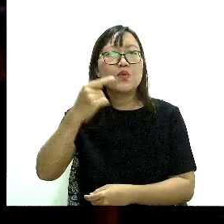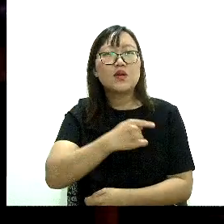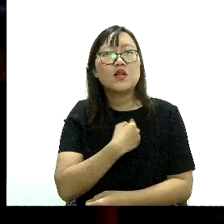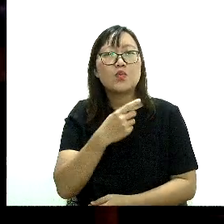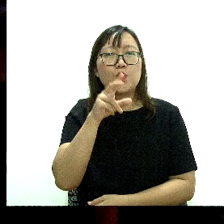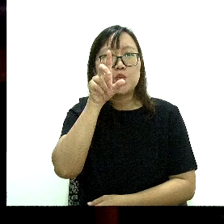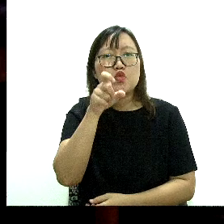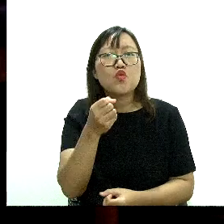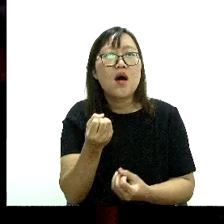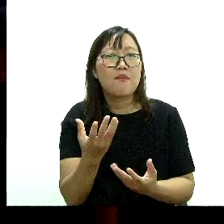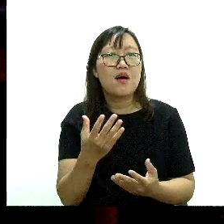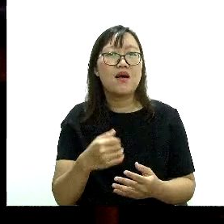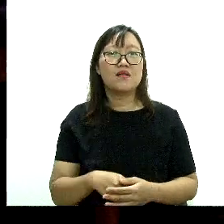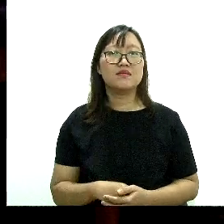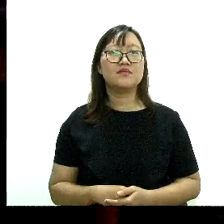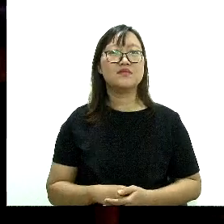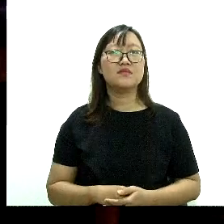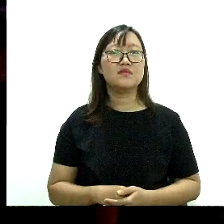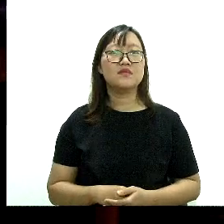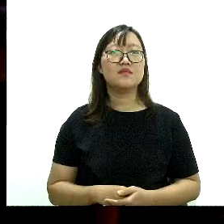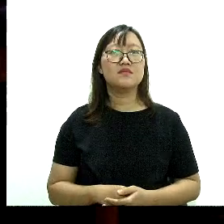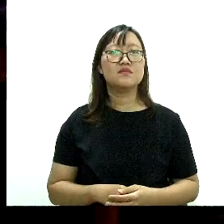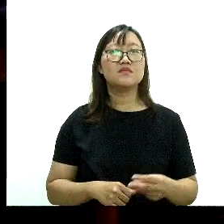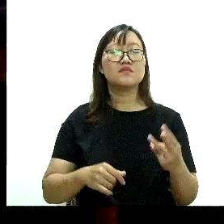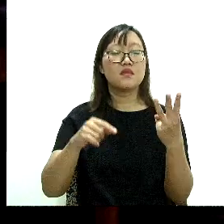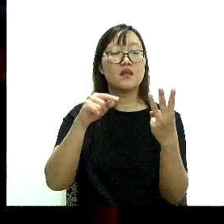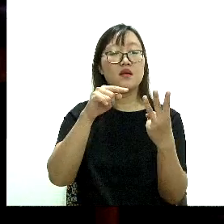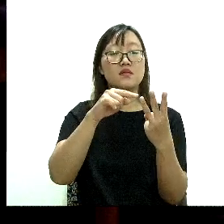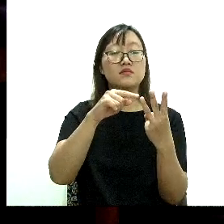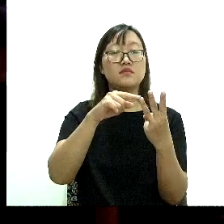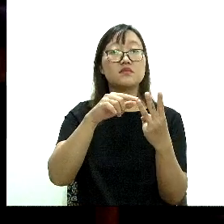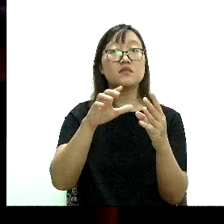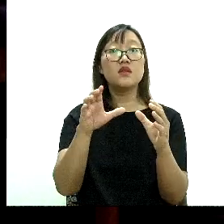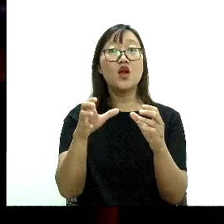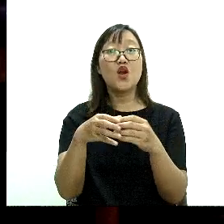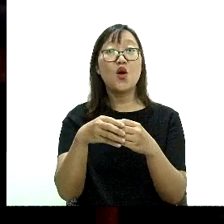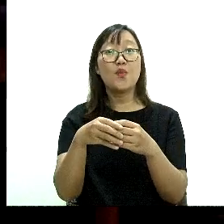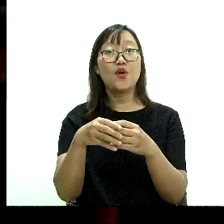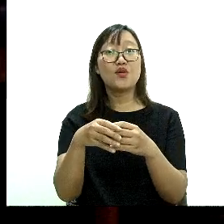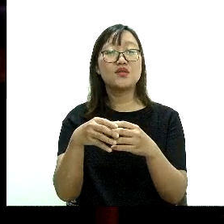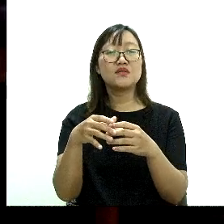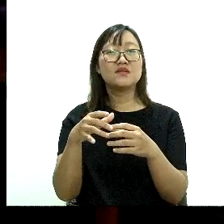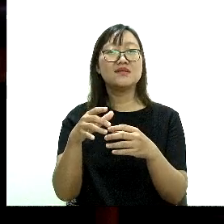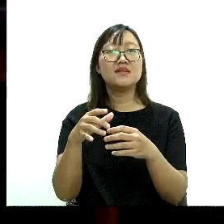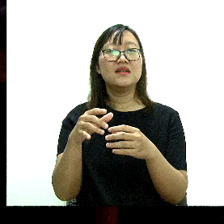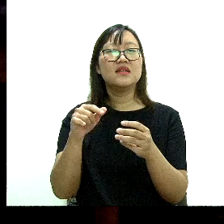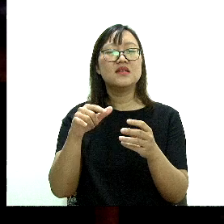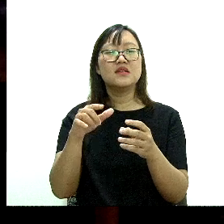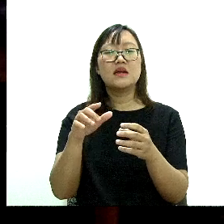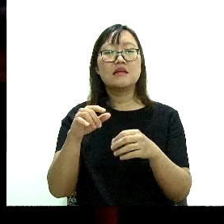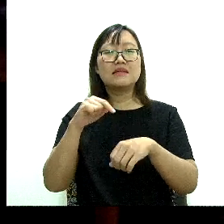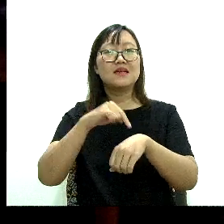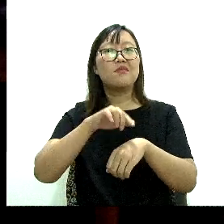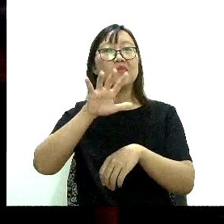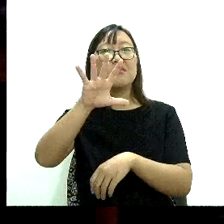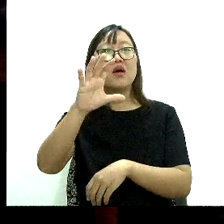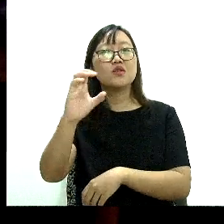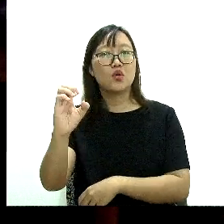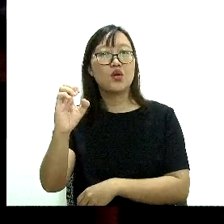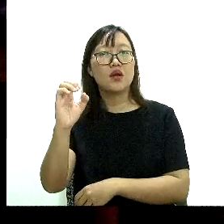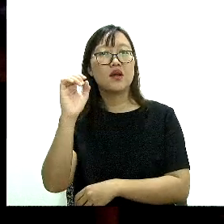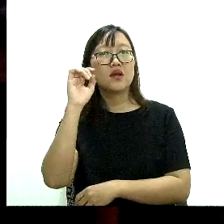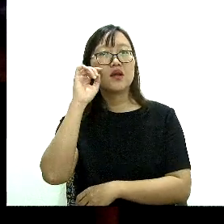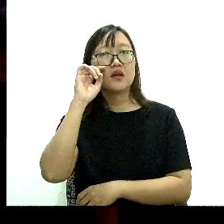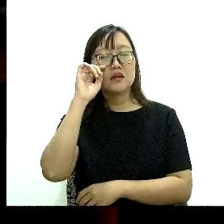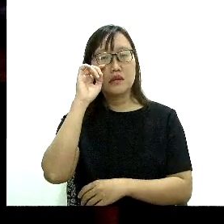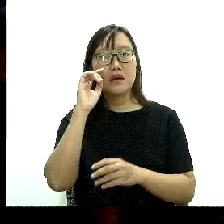Kelompok ketiga adalah mereka yang bekerja pada jam 5 sore, hanya 1 jam saja, yang